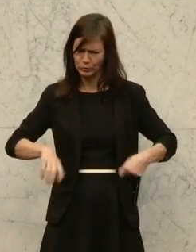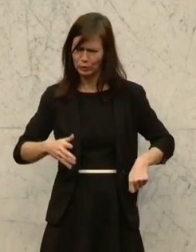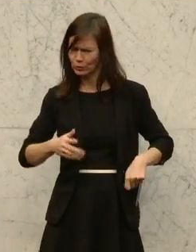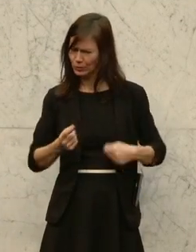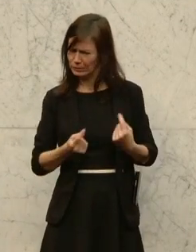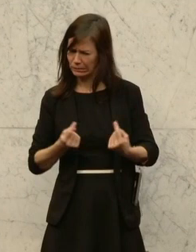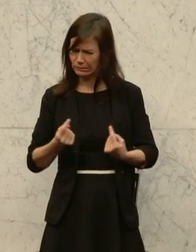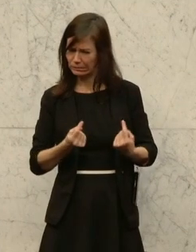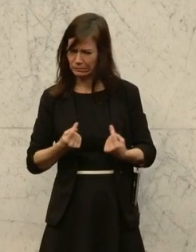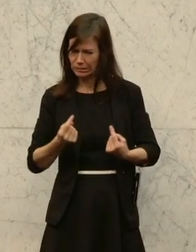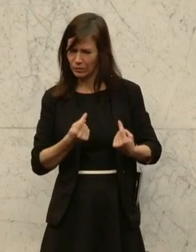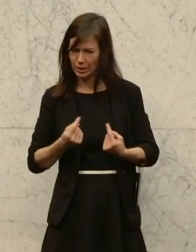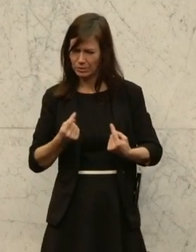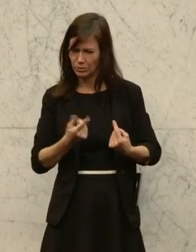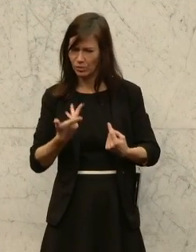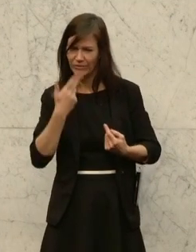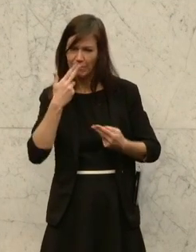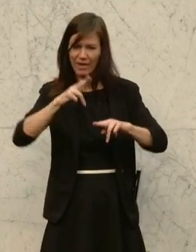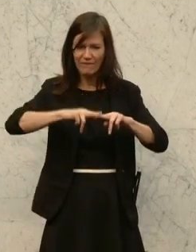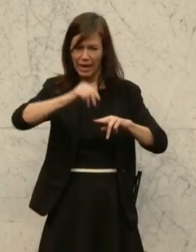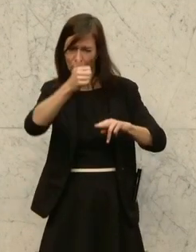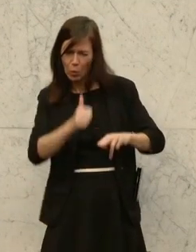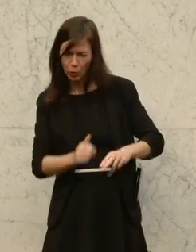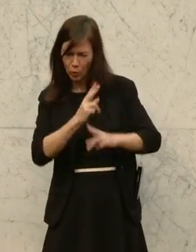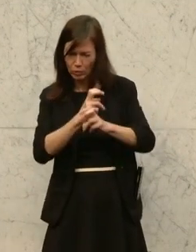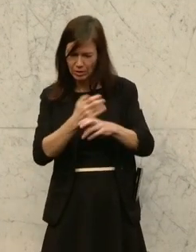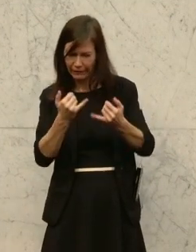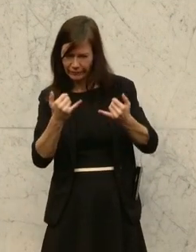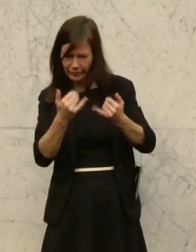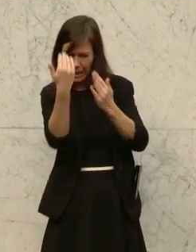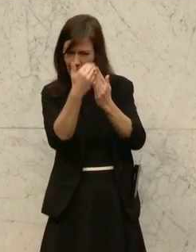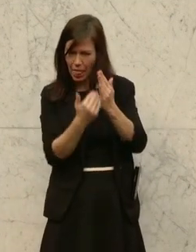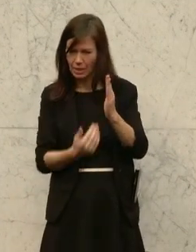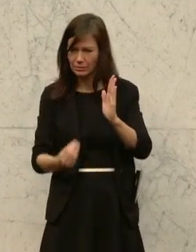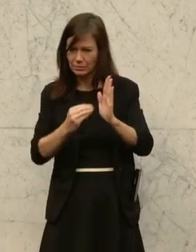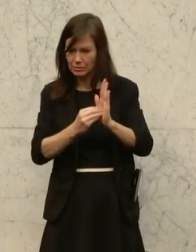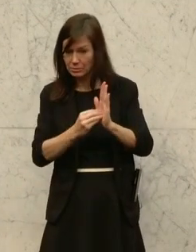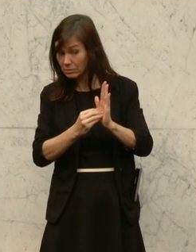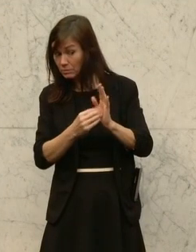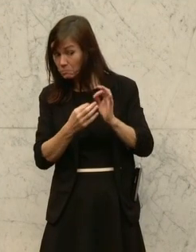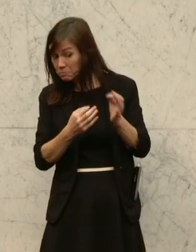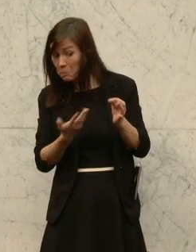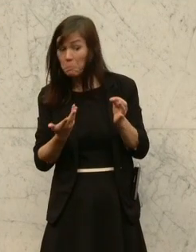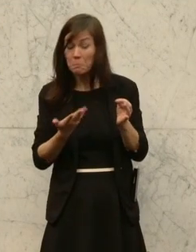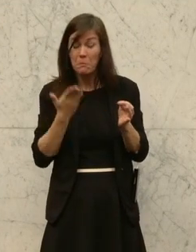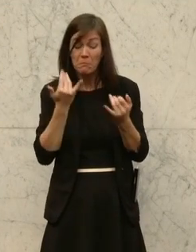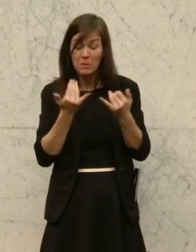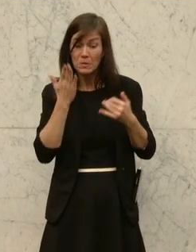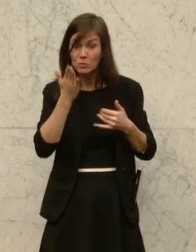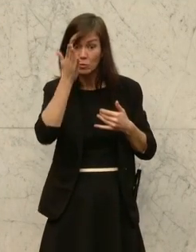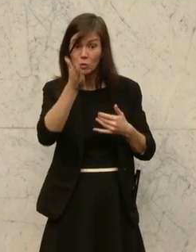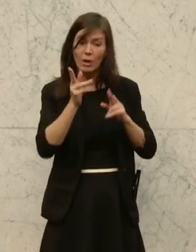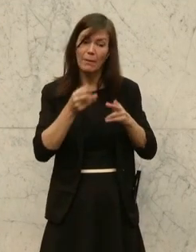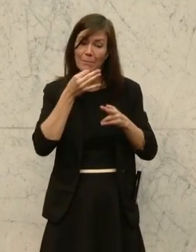Korruptionssituation, Bewertung Österreichs, hier Überlegungen, wie Sie diese Situation transparenter oder verbessern